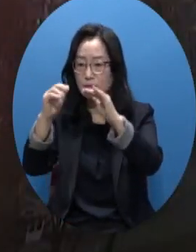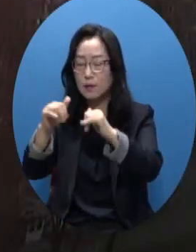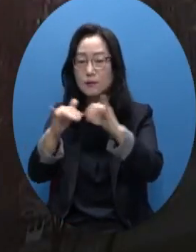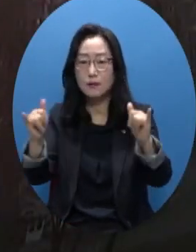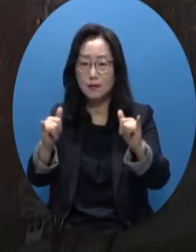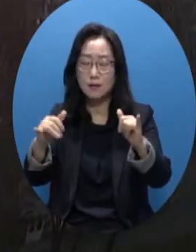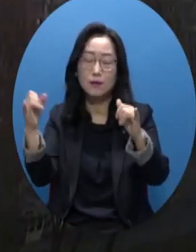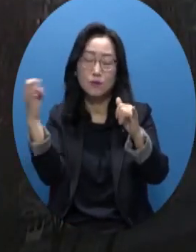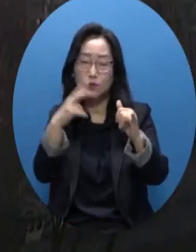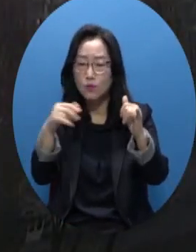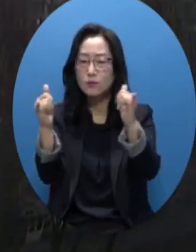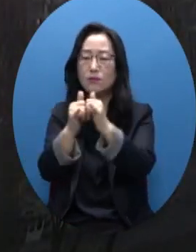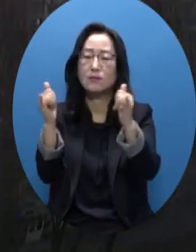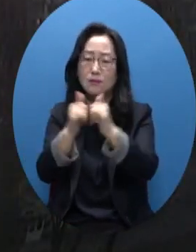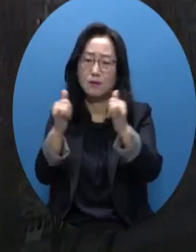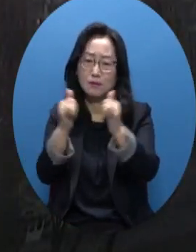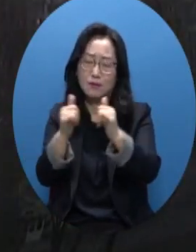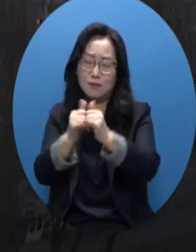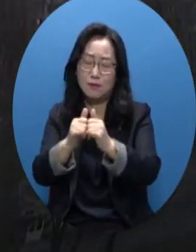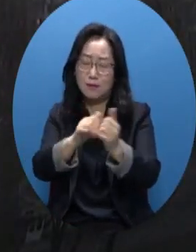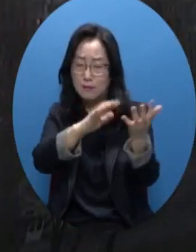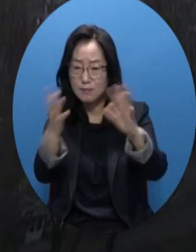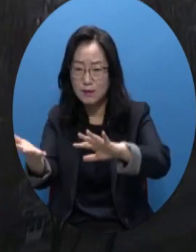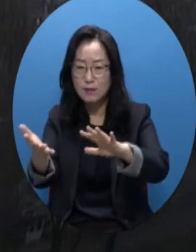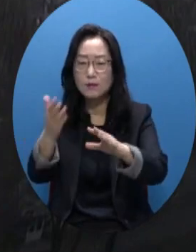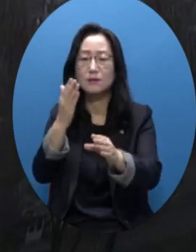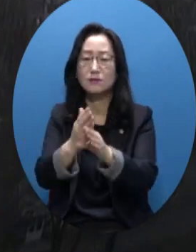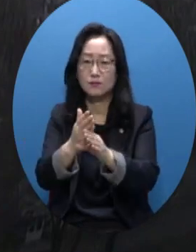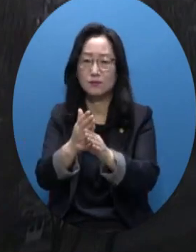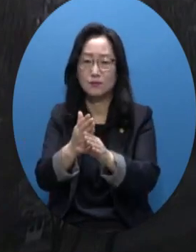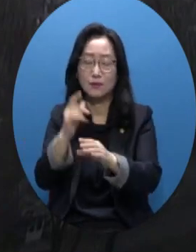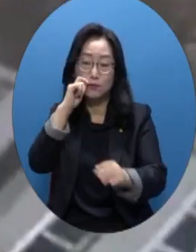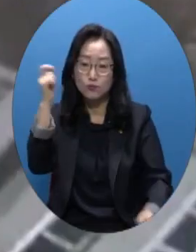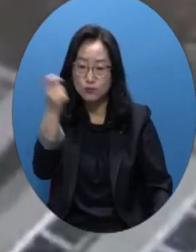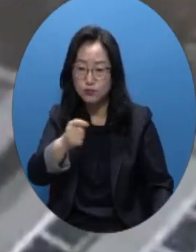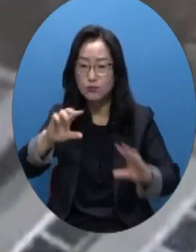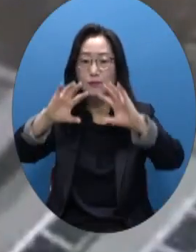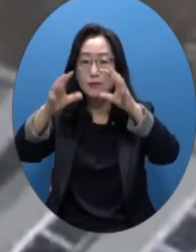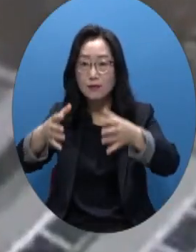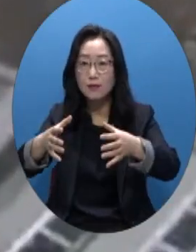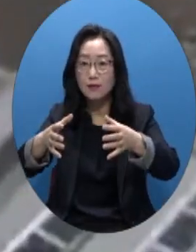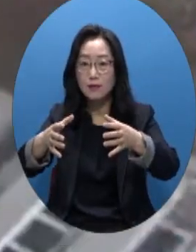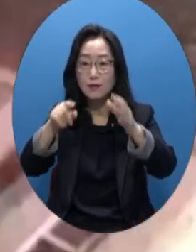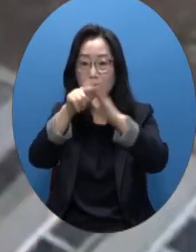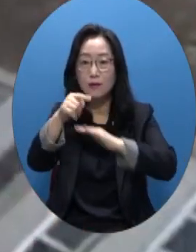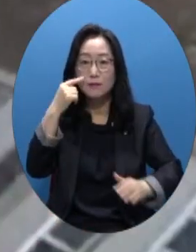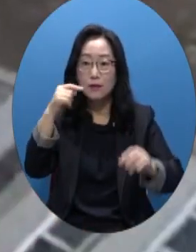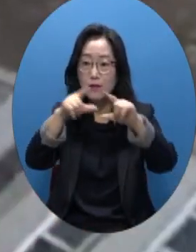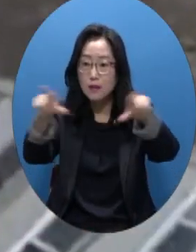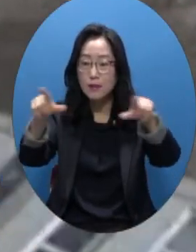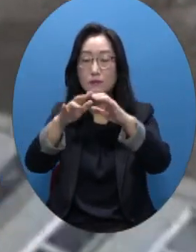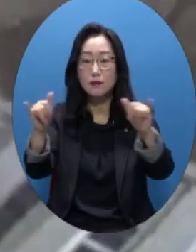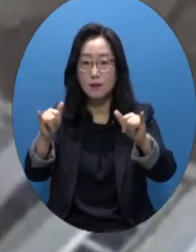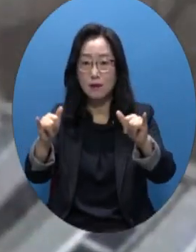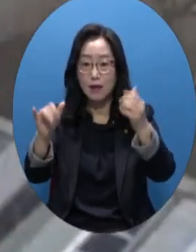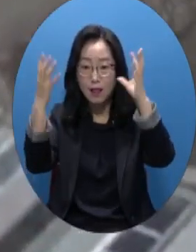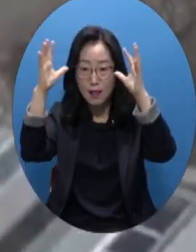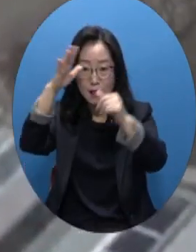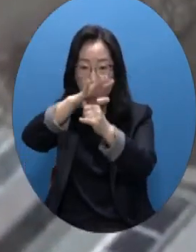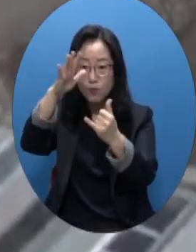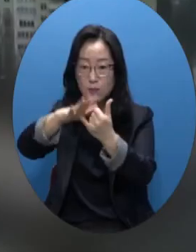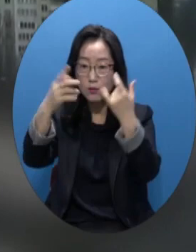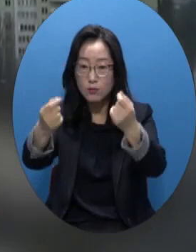수많은 희생자들이 낮고 있습니다 우크라 이르는 있는 일반사람들은 아이들이